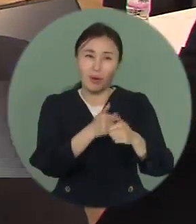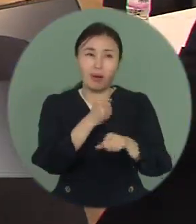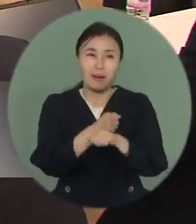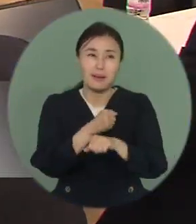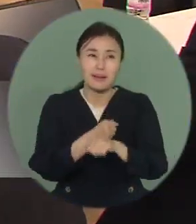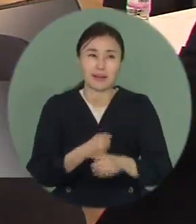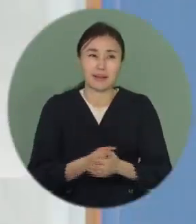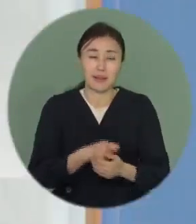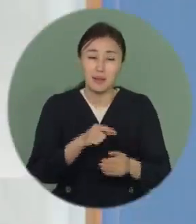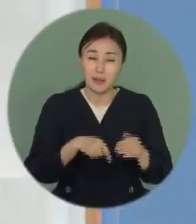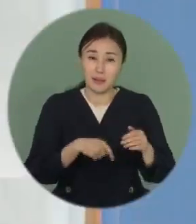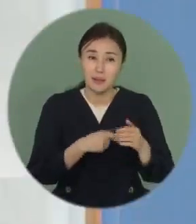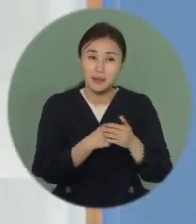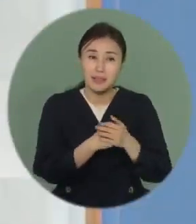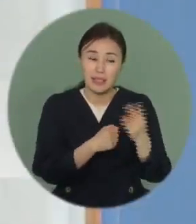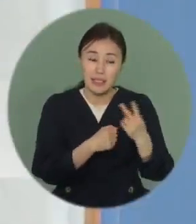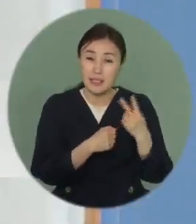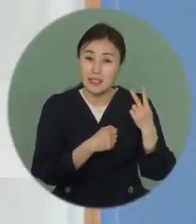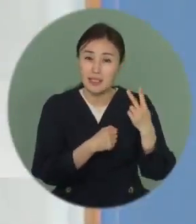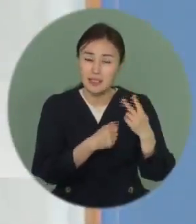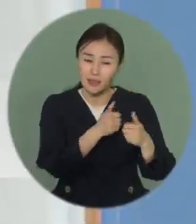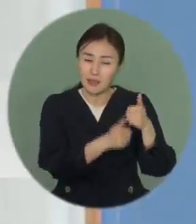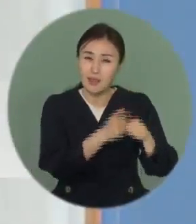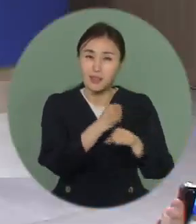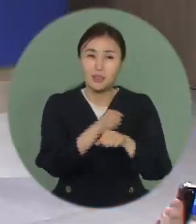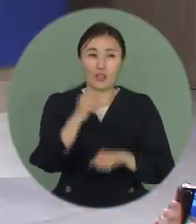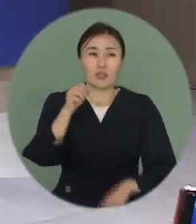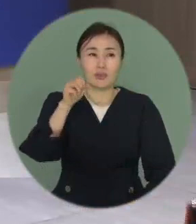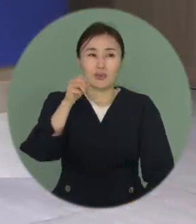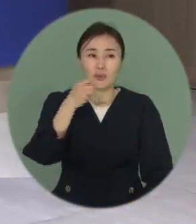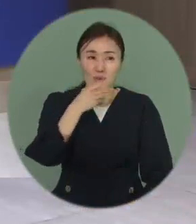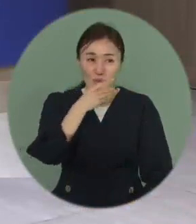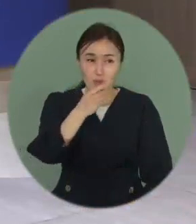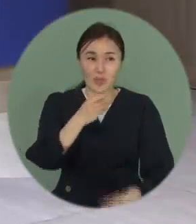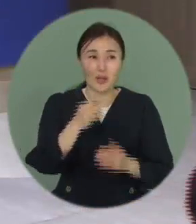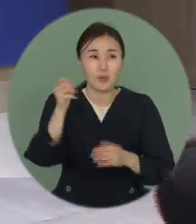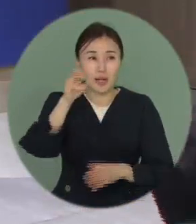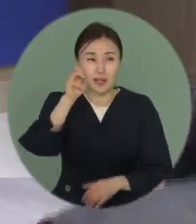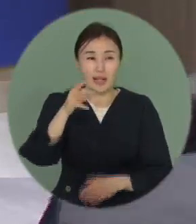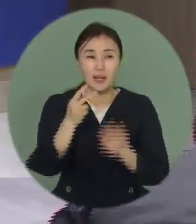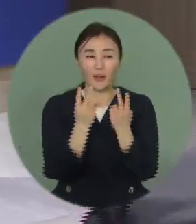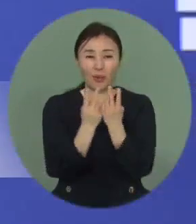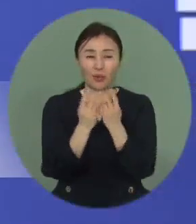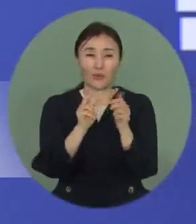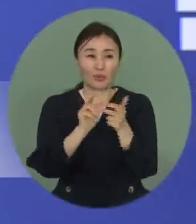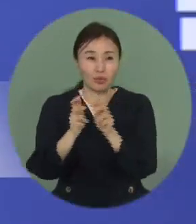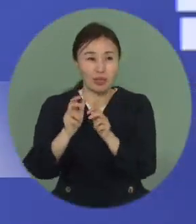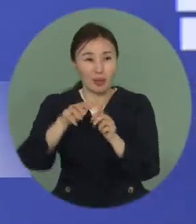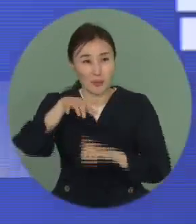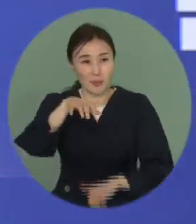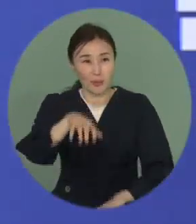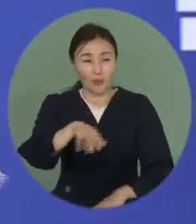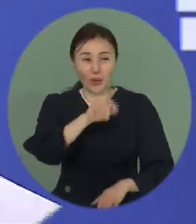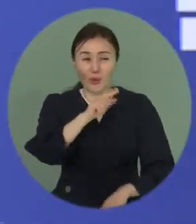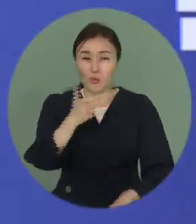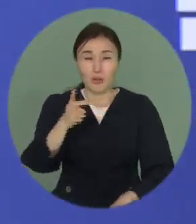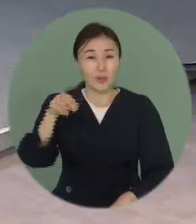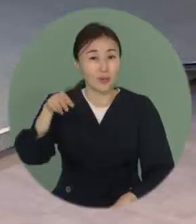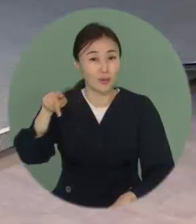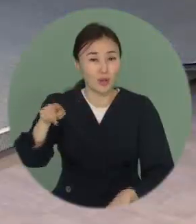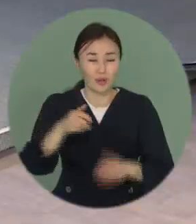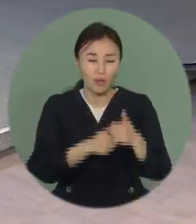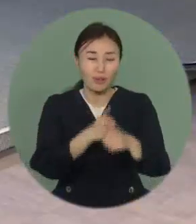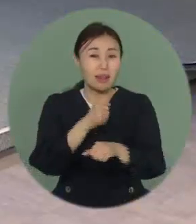공천에서 2인 경선으로 변경된 순천광양 곡성 구은 권양 후보와 소동영 의원이 경선을 벌립니다